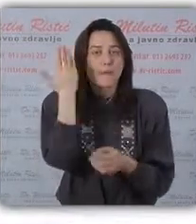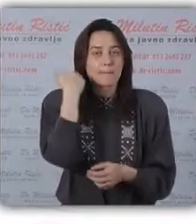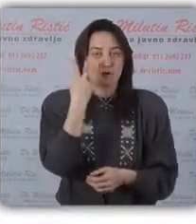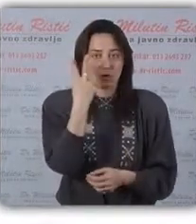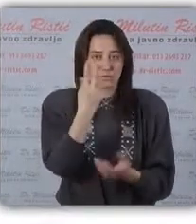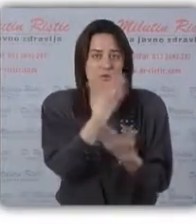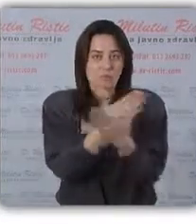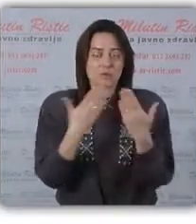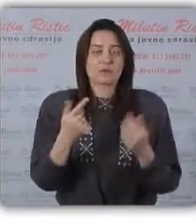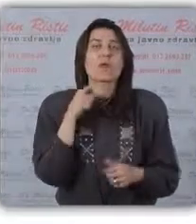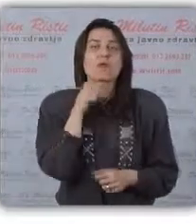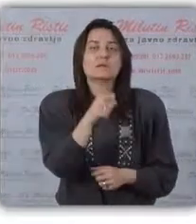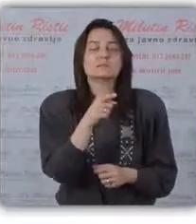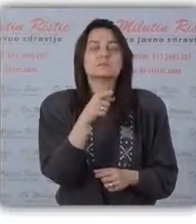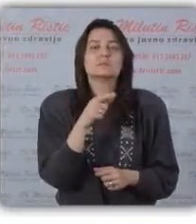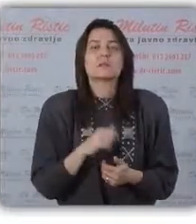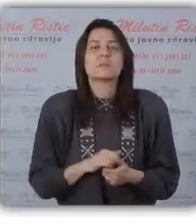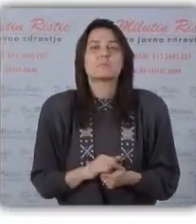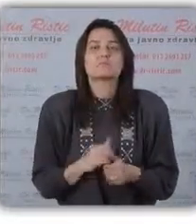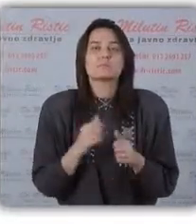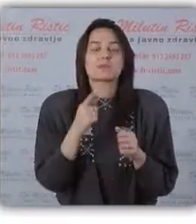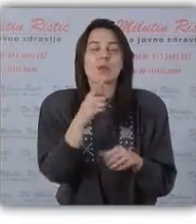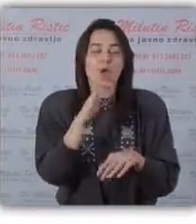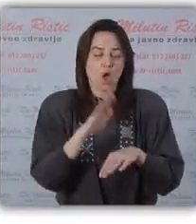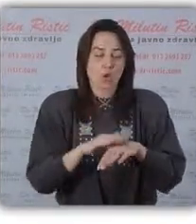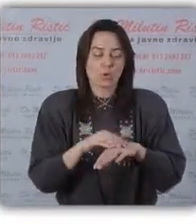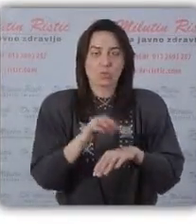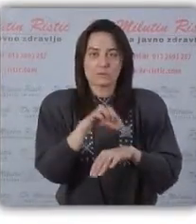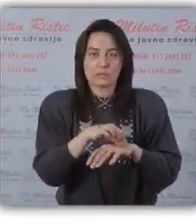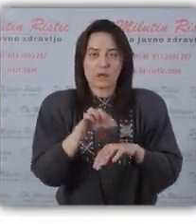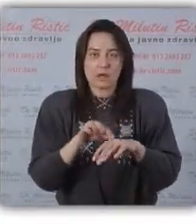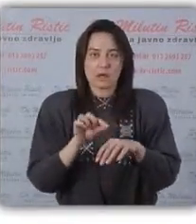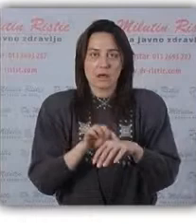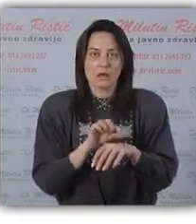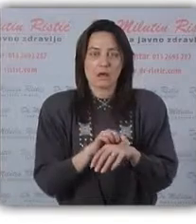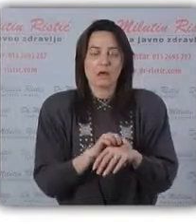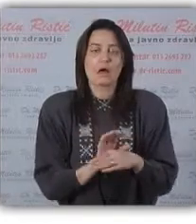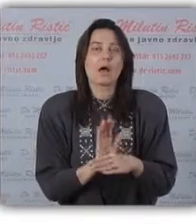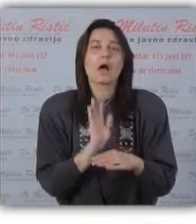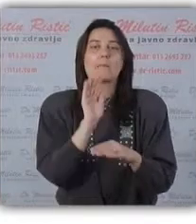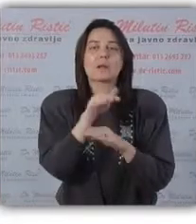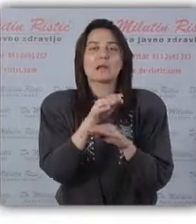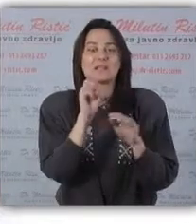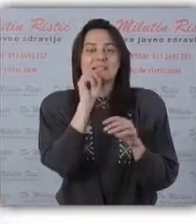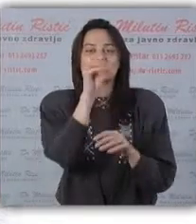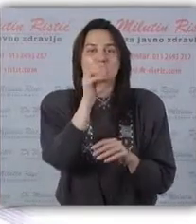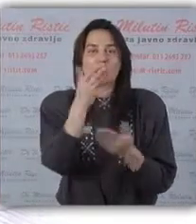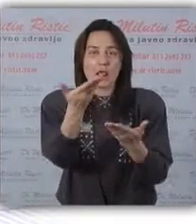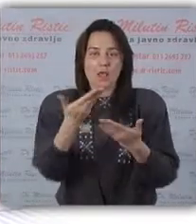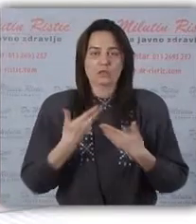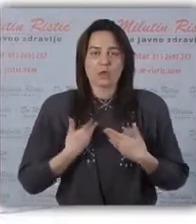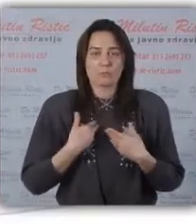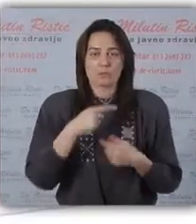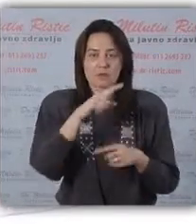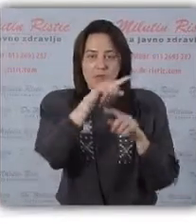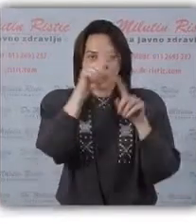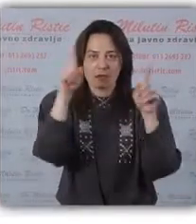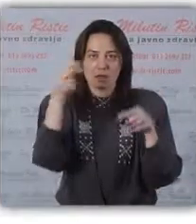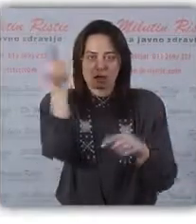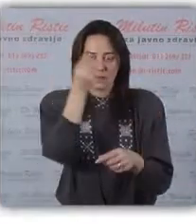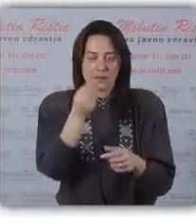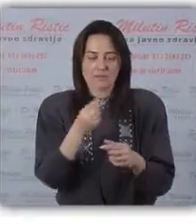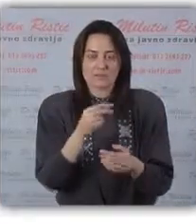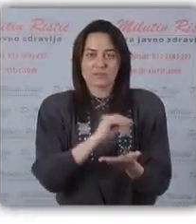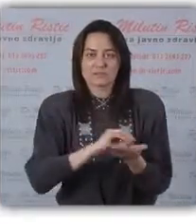se rade kao i prethodna 2 modaliteta, s tim da se stimulus nalazi na ruci. Prenosi se signal, dobiva se takođe